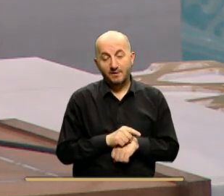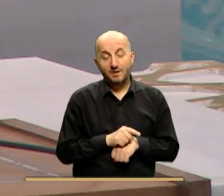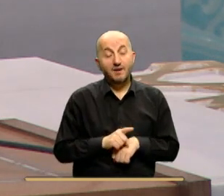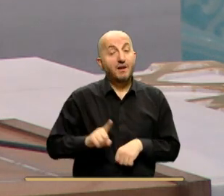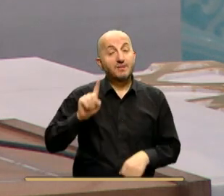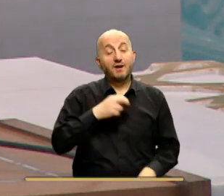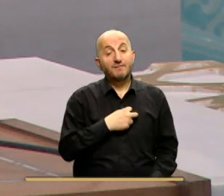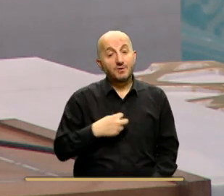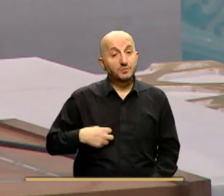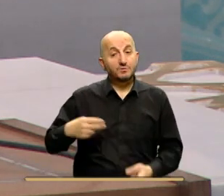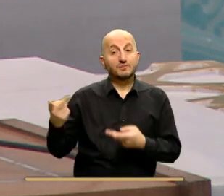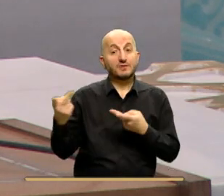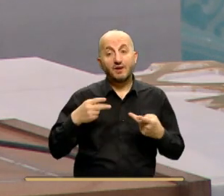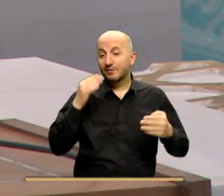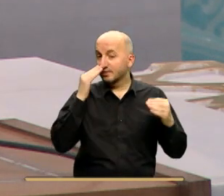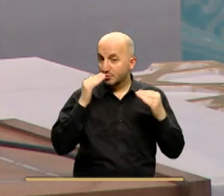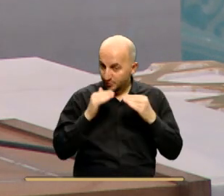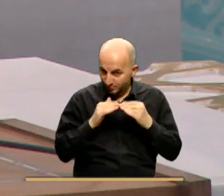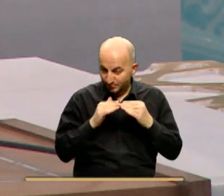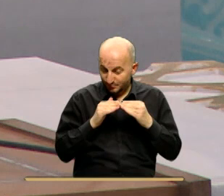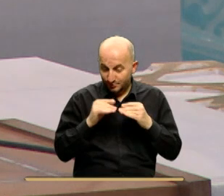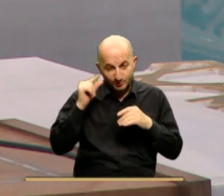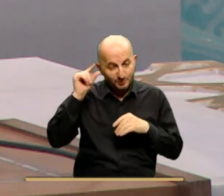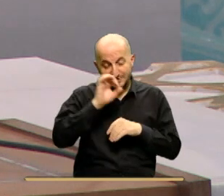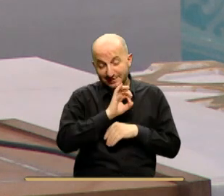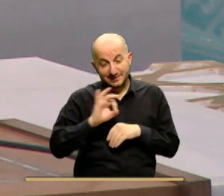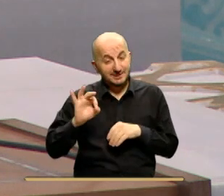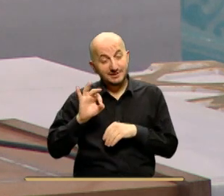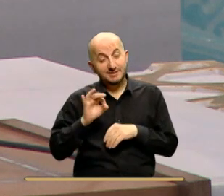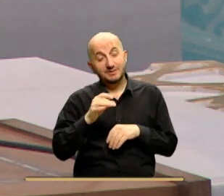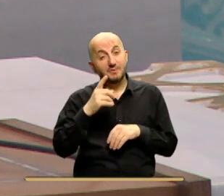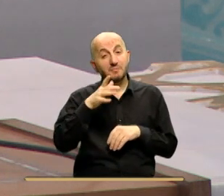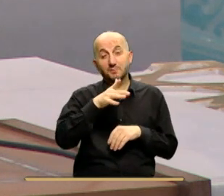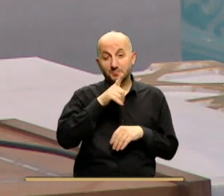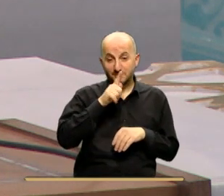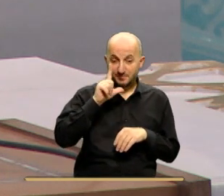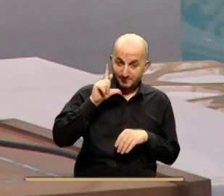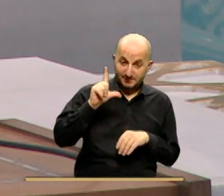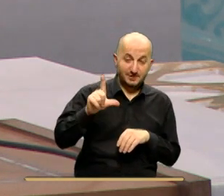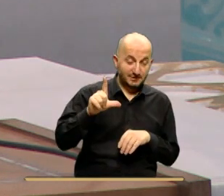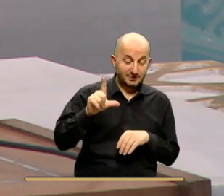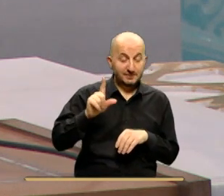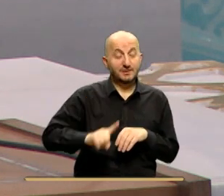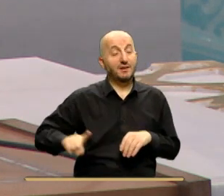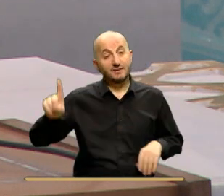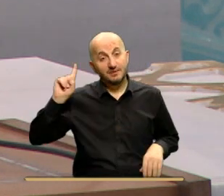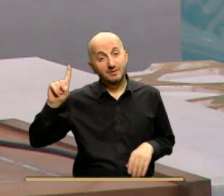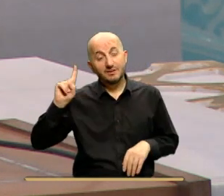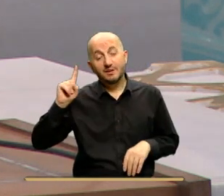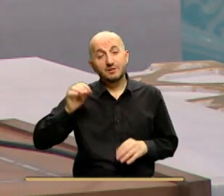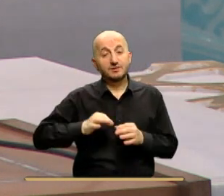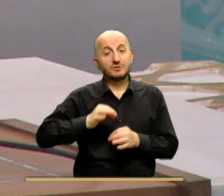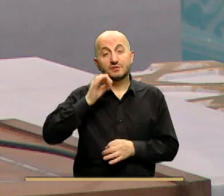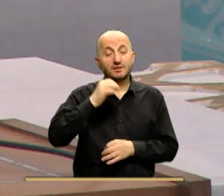Allah ve Resulünün çağrısına uyun. Ve şüphesiz bilin ki Allah kişi